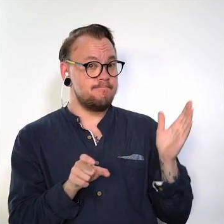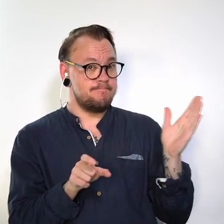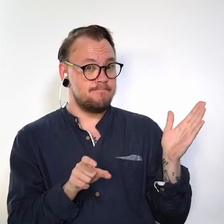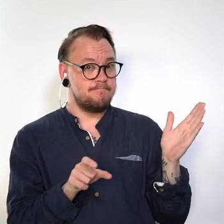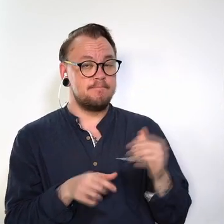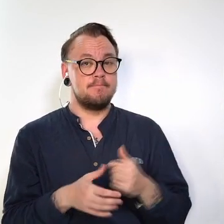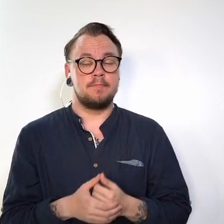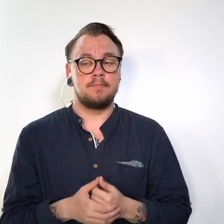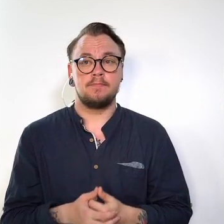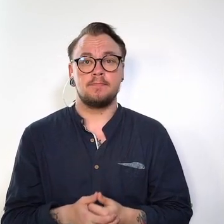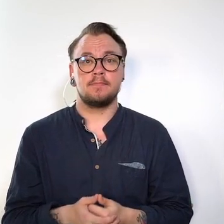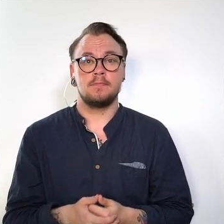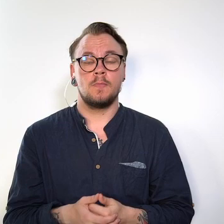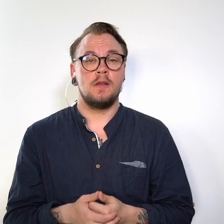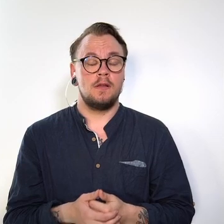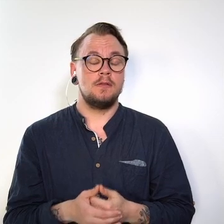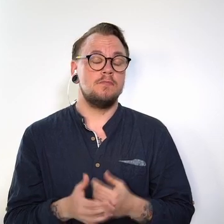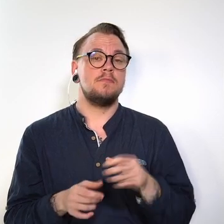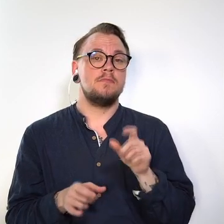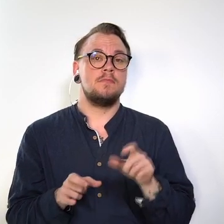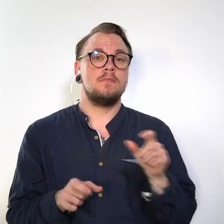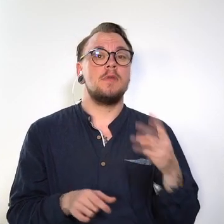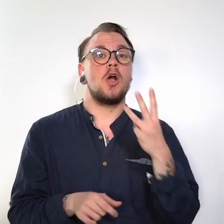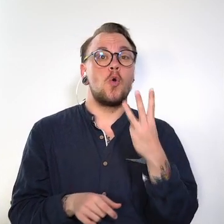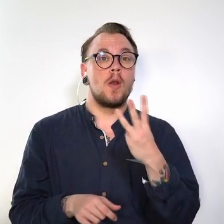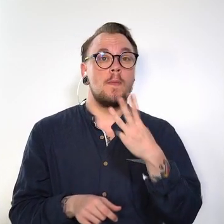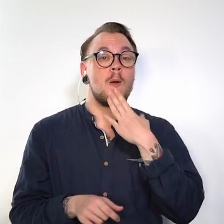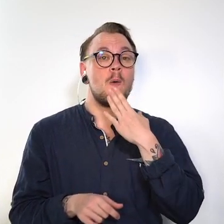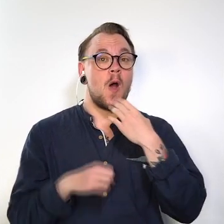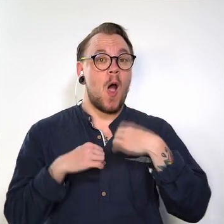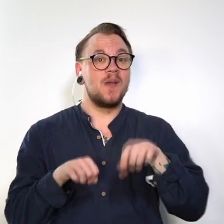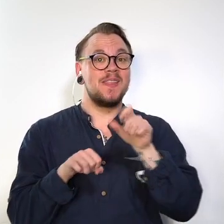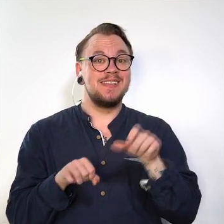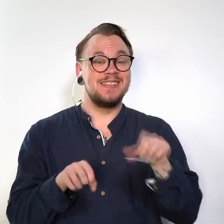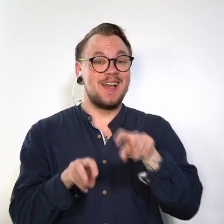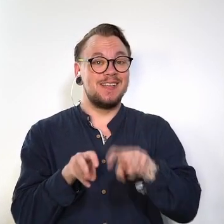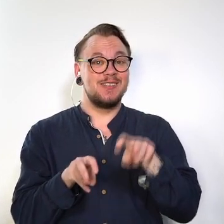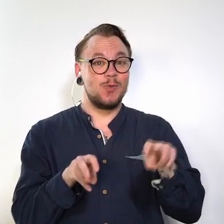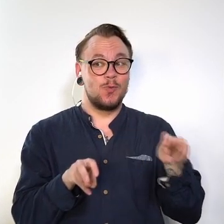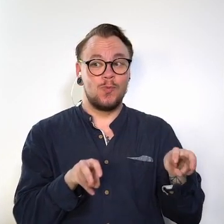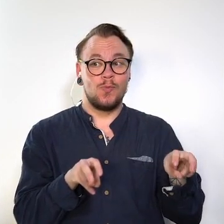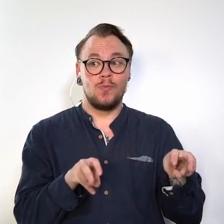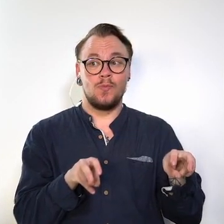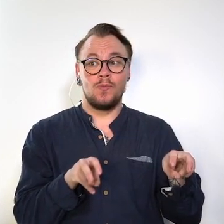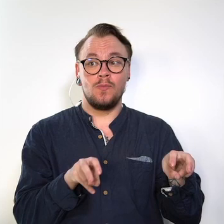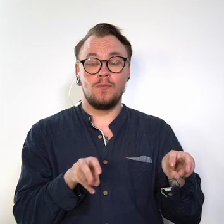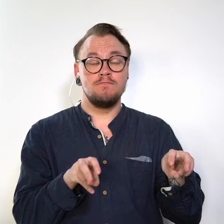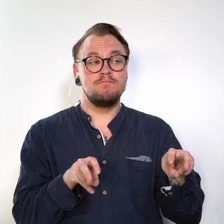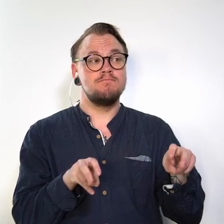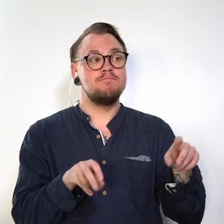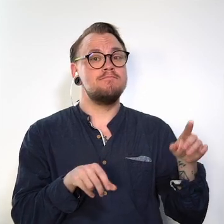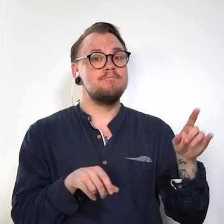on 3 homoaktivistia. Tuo oikealla on Barbara